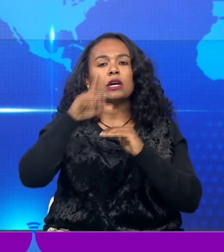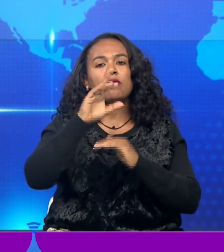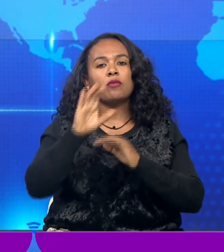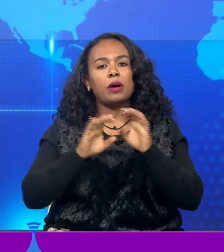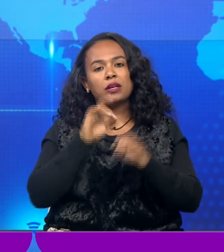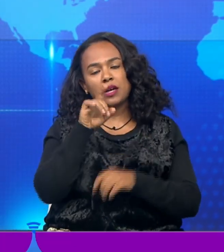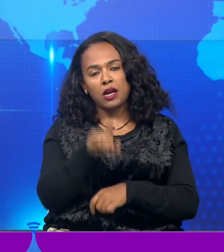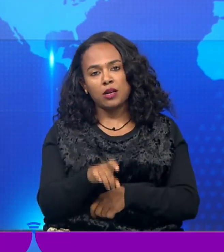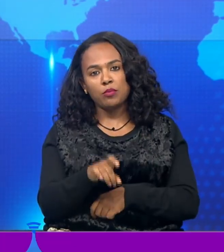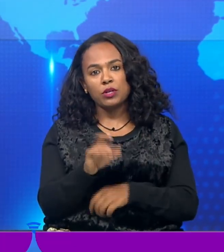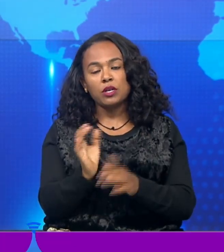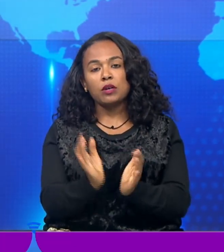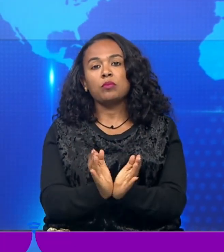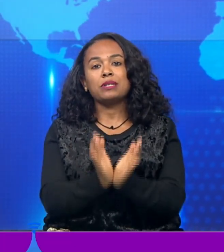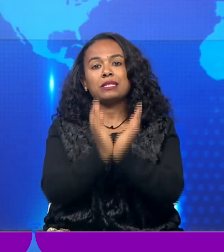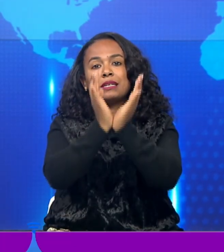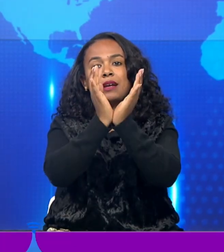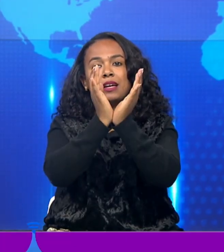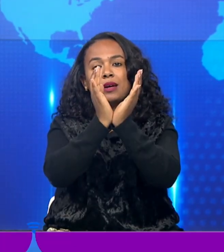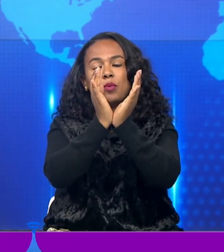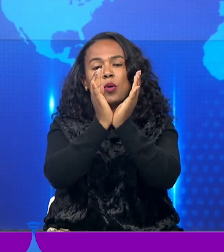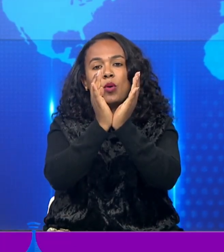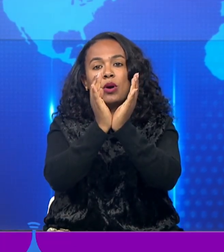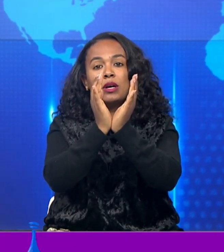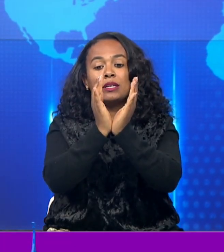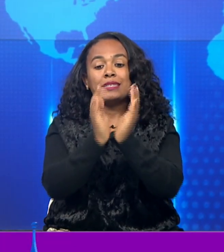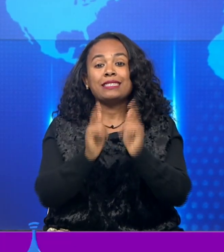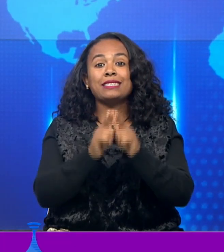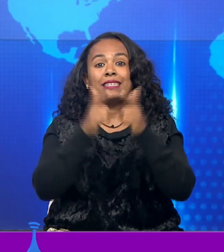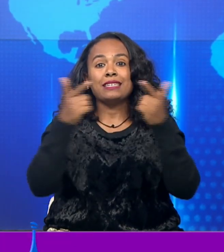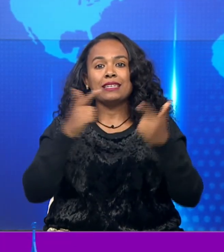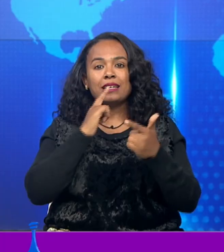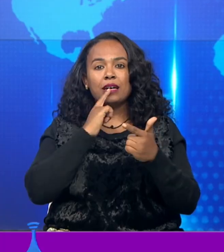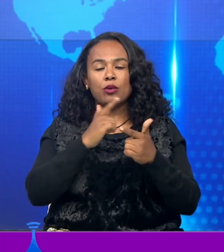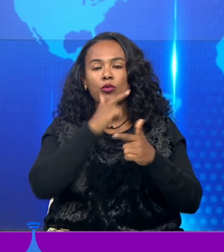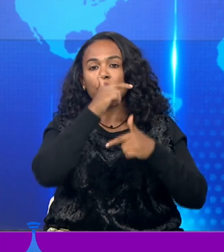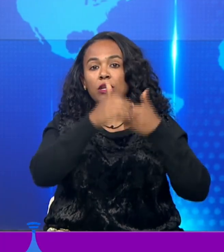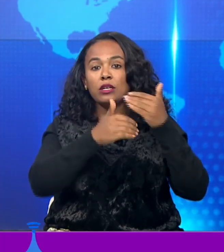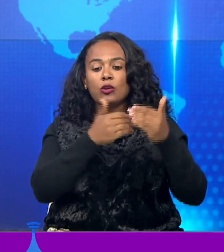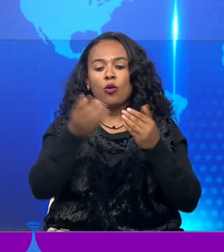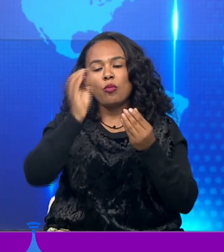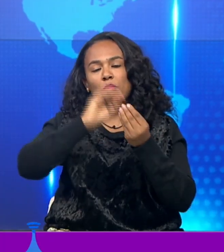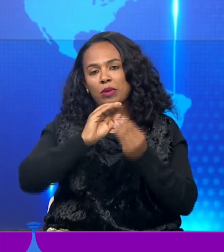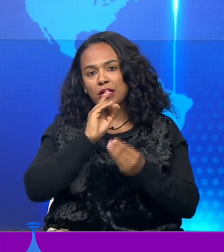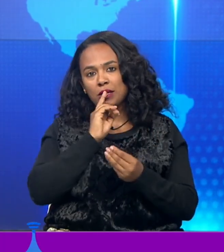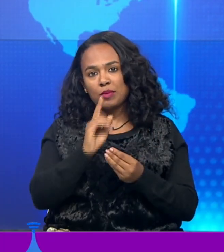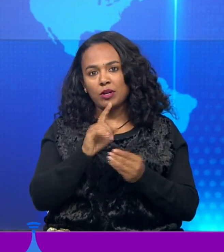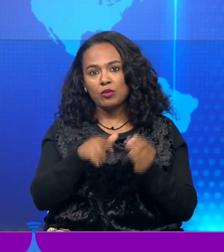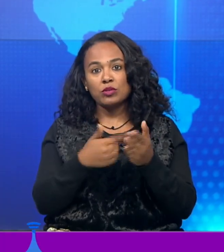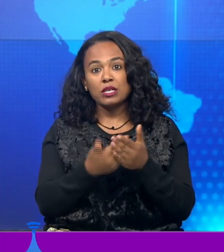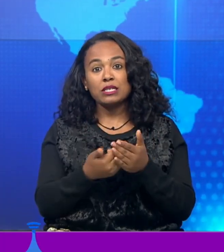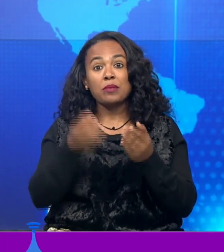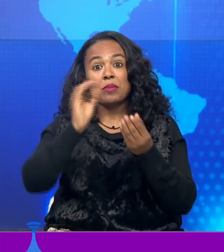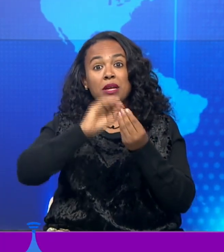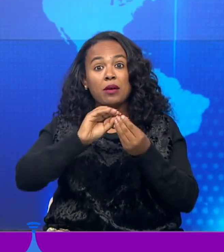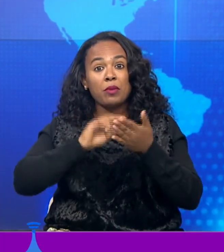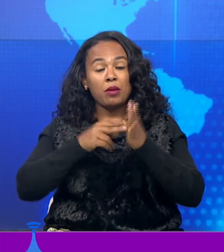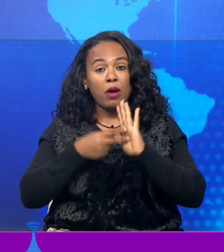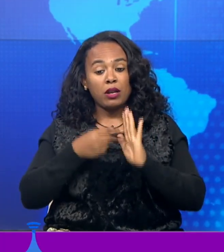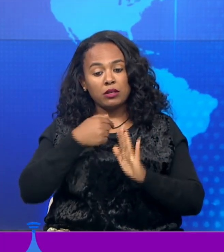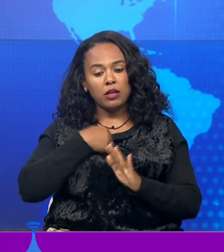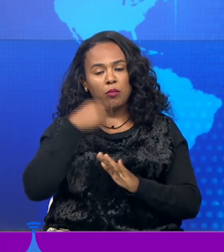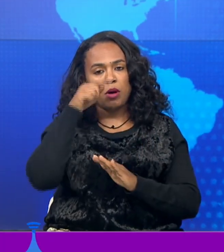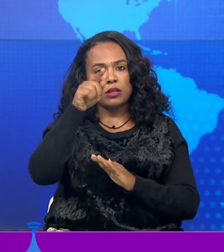አለብን። ብልጽግና ደግሞ ትልቅ ነገር ነው፣ ልዕልናው መደመር ነው። ስለዚህ መደመር ማለት እኔም